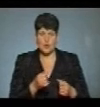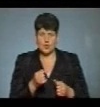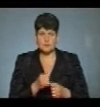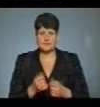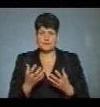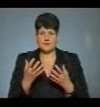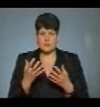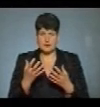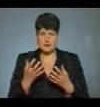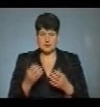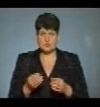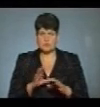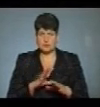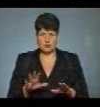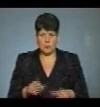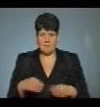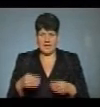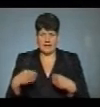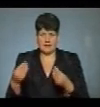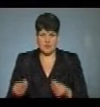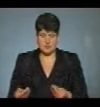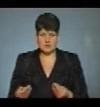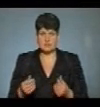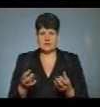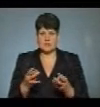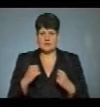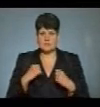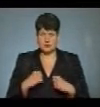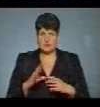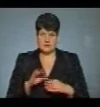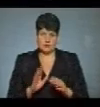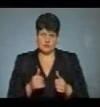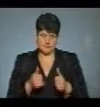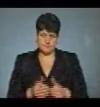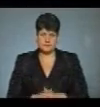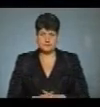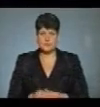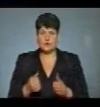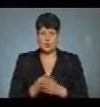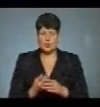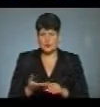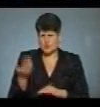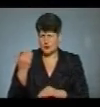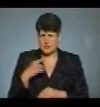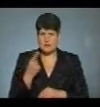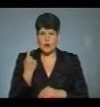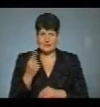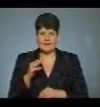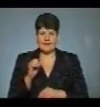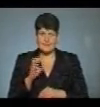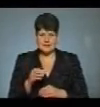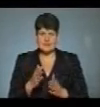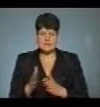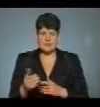розривати шляхи і механізми передачі. Тому спокій зберігати і все буде у нас гаразд. До цього в області була одна тест-система, тепер